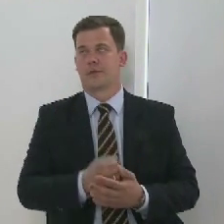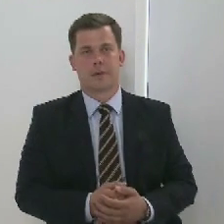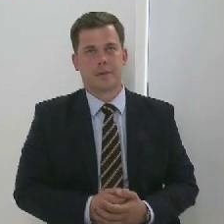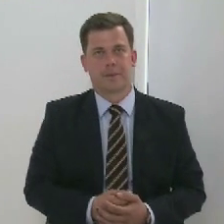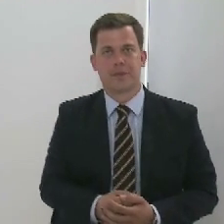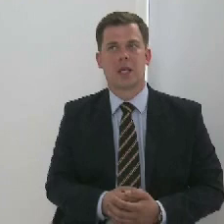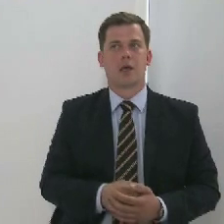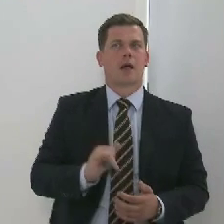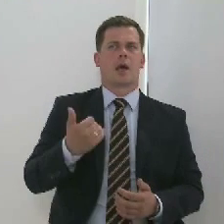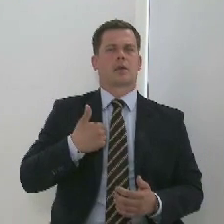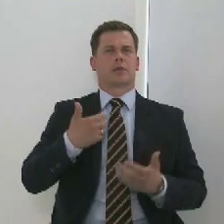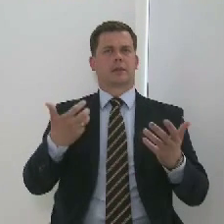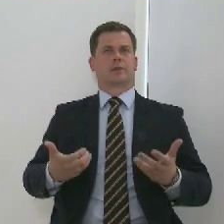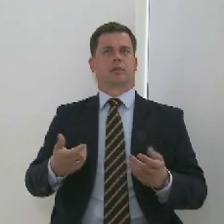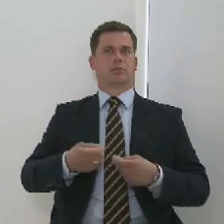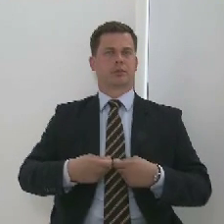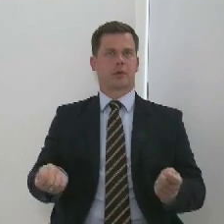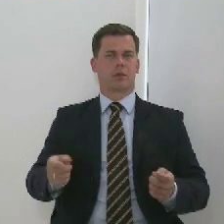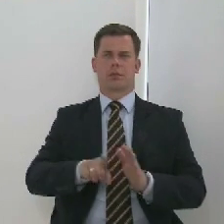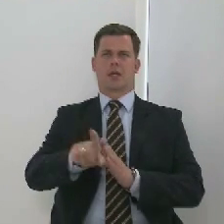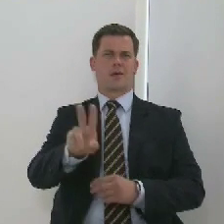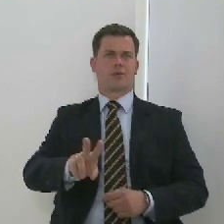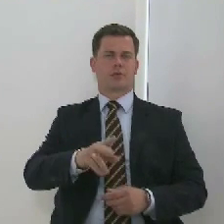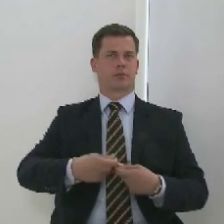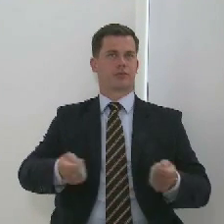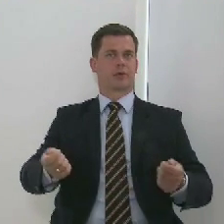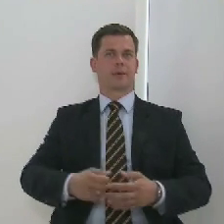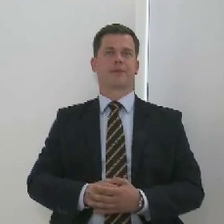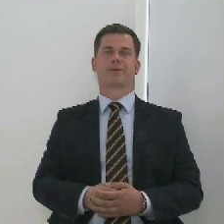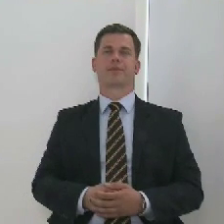chcemy skomercjalizować ten produkt, do kogo jest to skierowane.